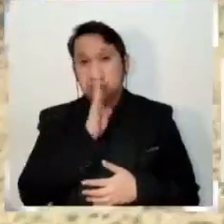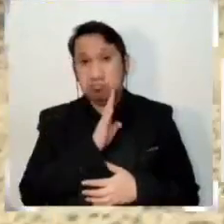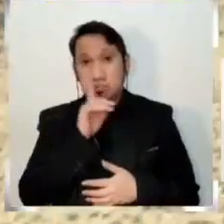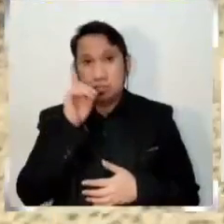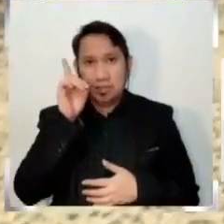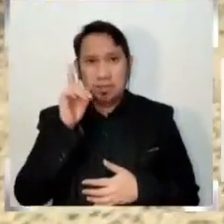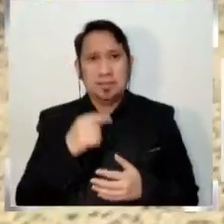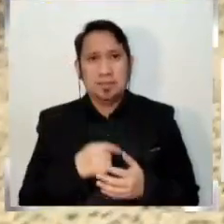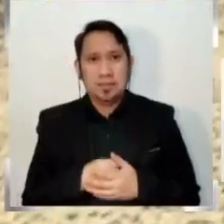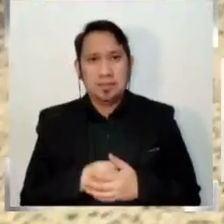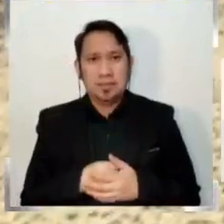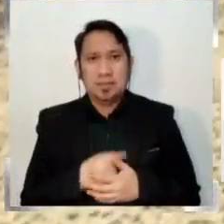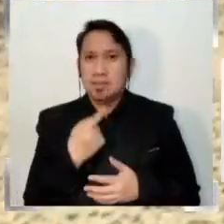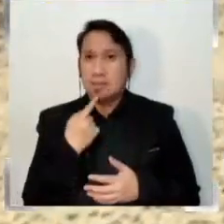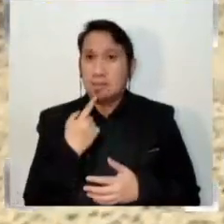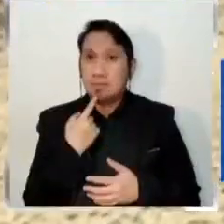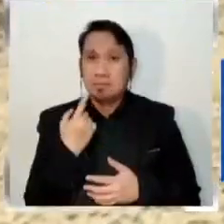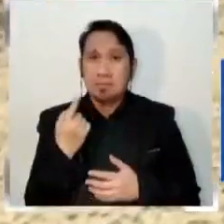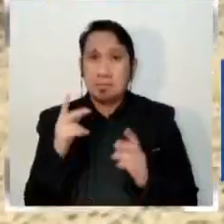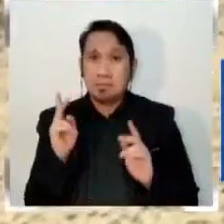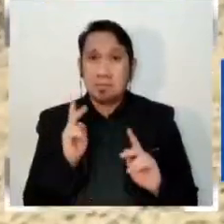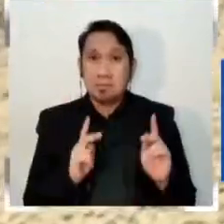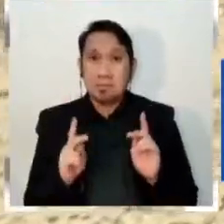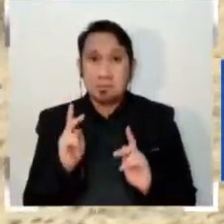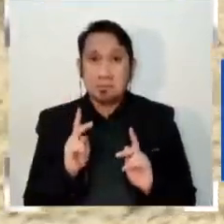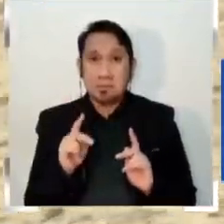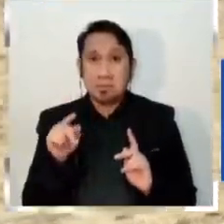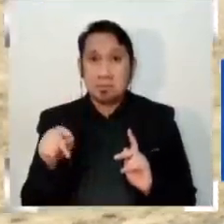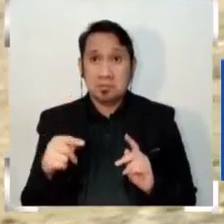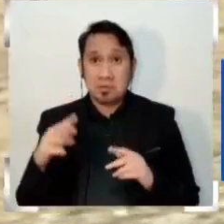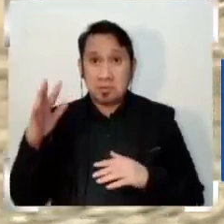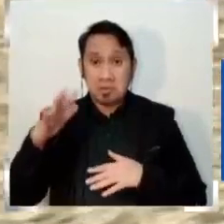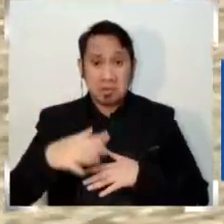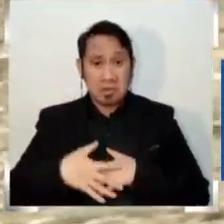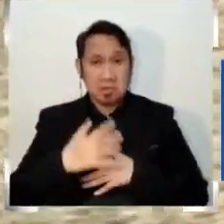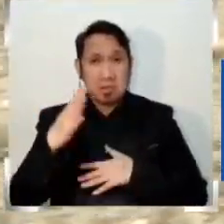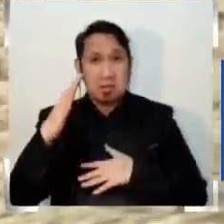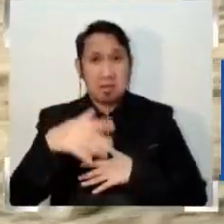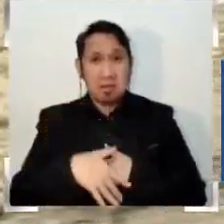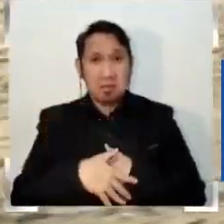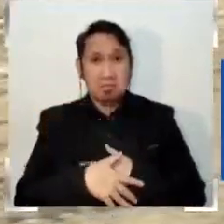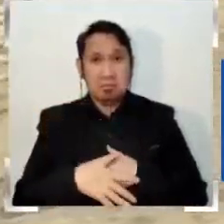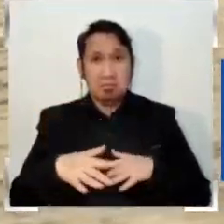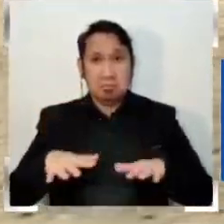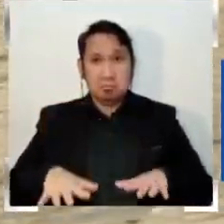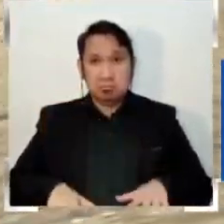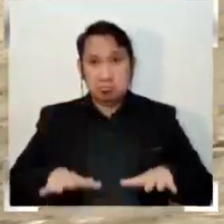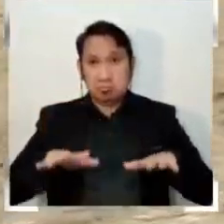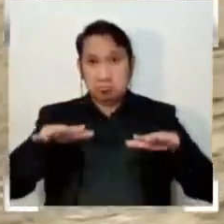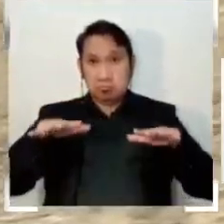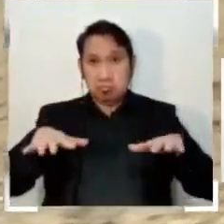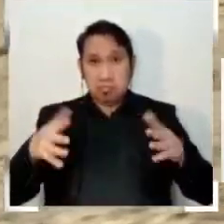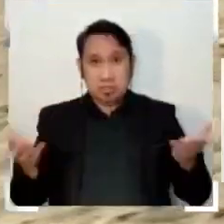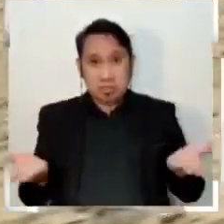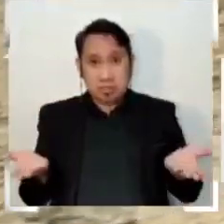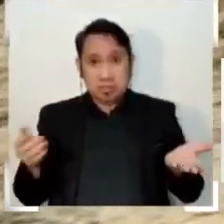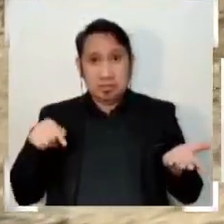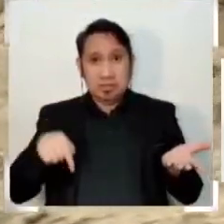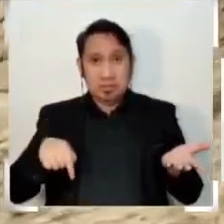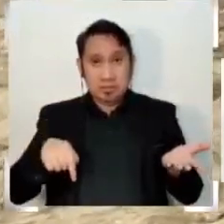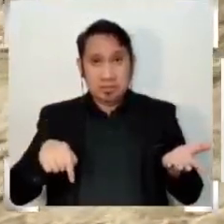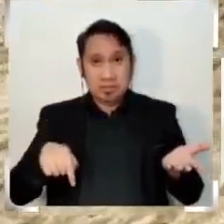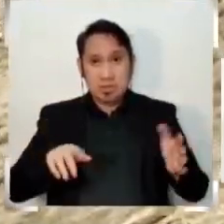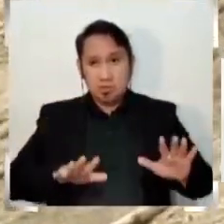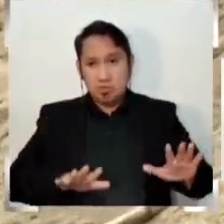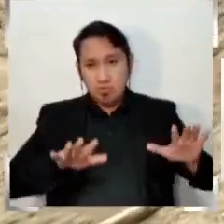ng mga residente nung kasagsagan ng bagyo, yung alon mula rito sa Dalampasigan umabot hanggang dito. Sa may parting ito, ganun daw kataas